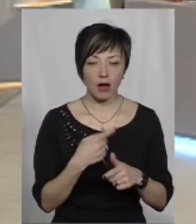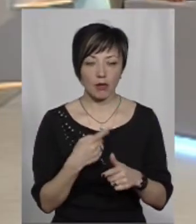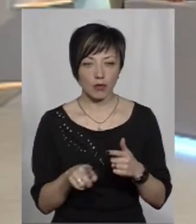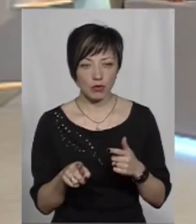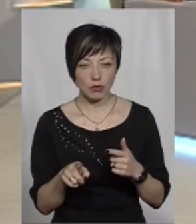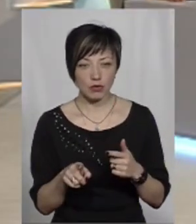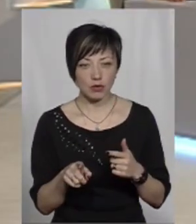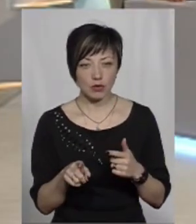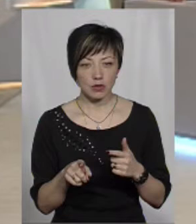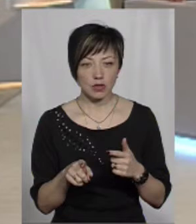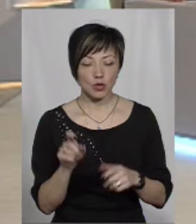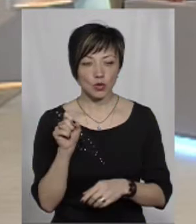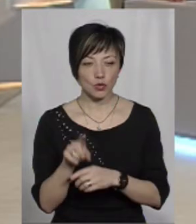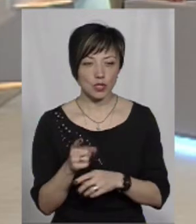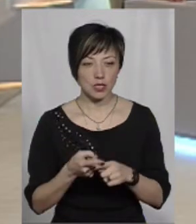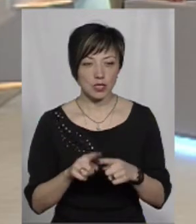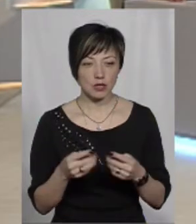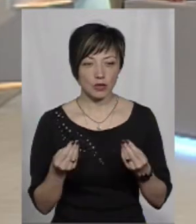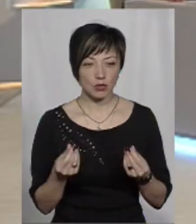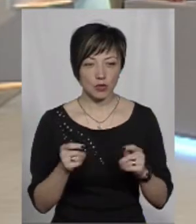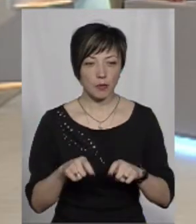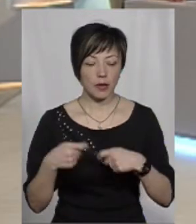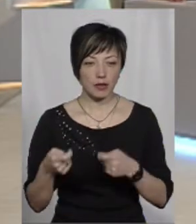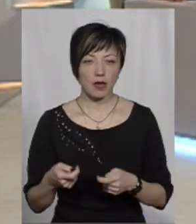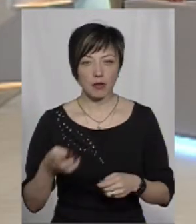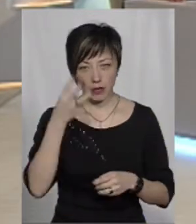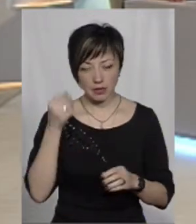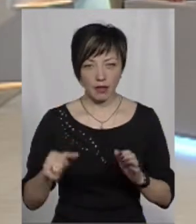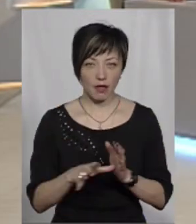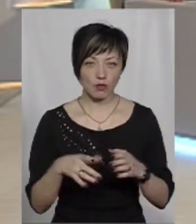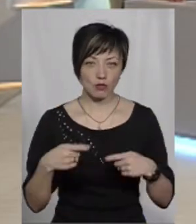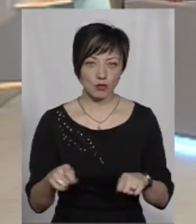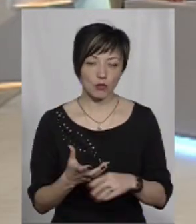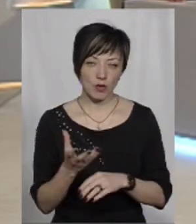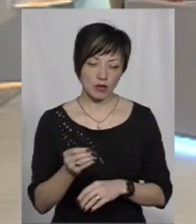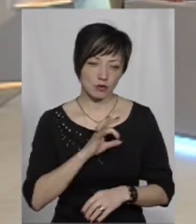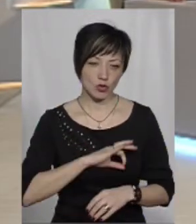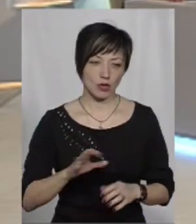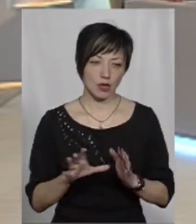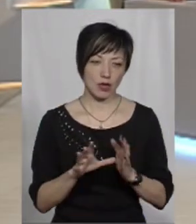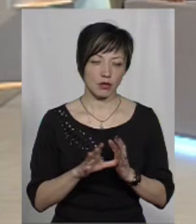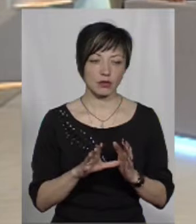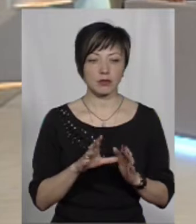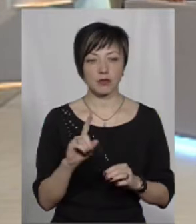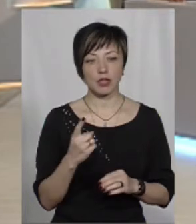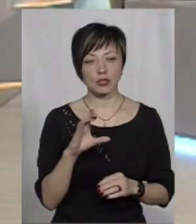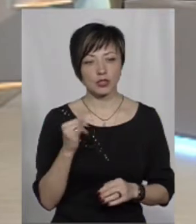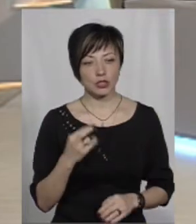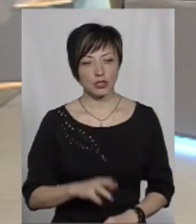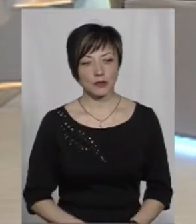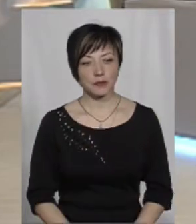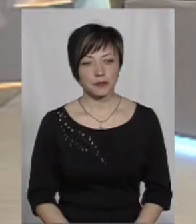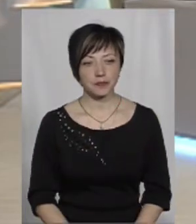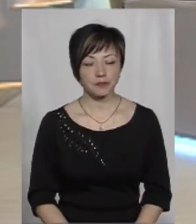рахунок, або доручити ці гроші передати на Хмельницький енергозбут в якості оплати за спожиту електричну енергію вже з 1